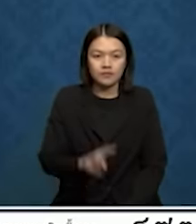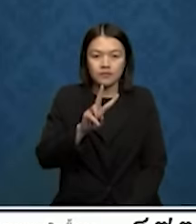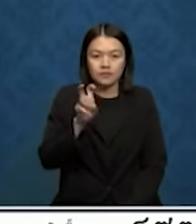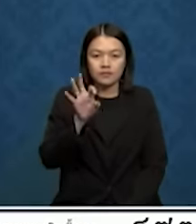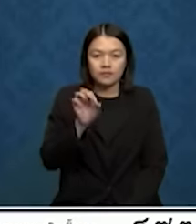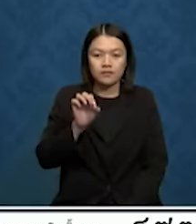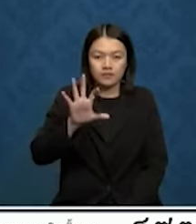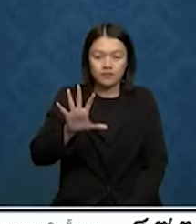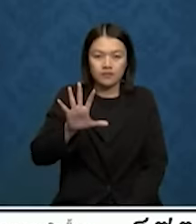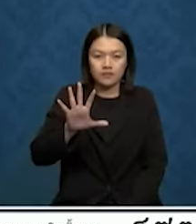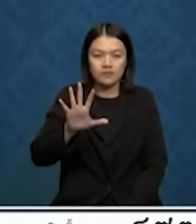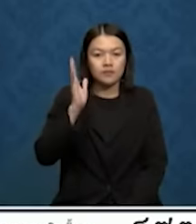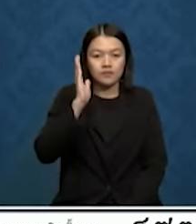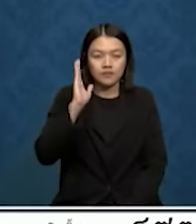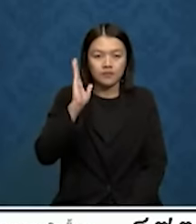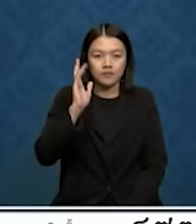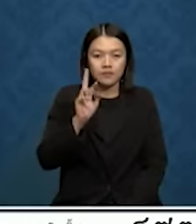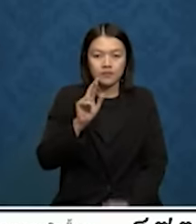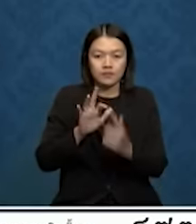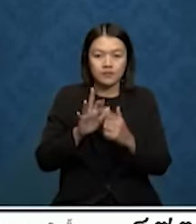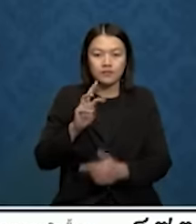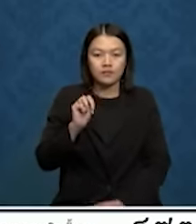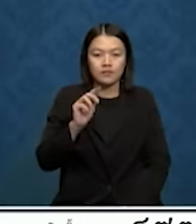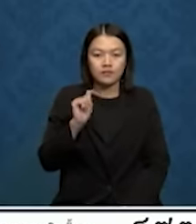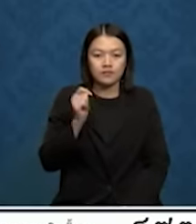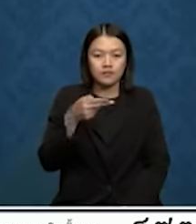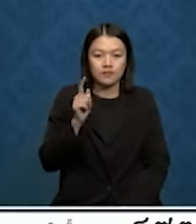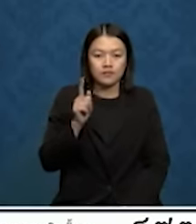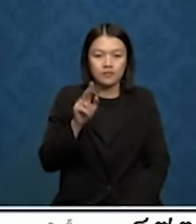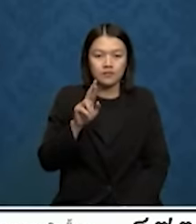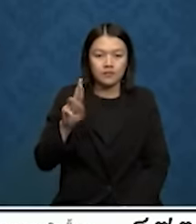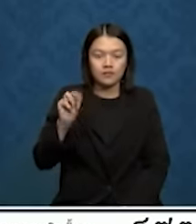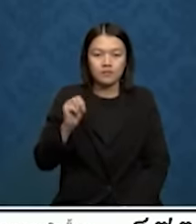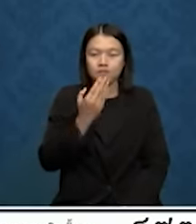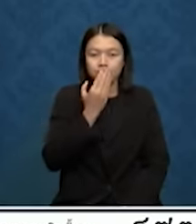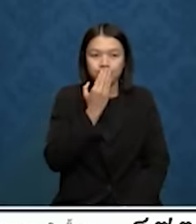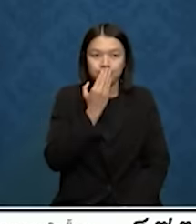295นายร่มธรรมขำนุรักษ ์งดออกเสียงครับ